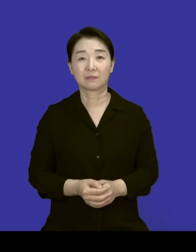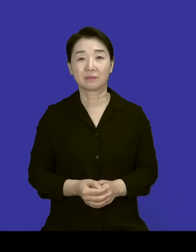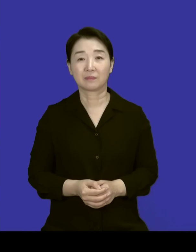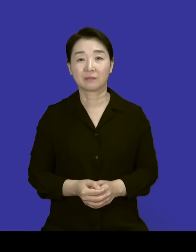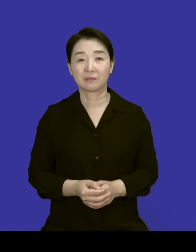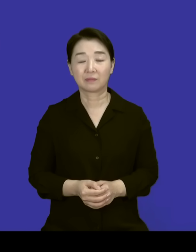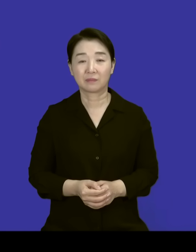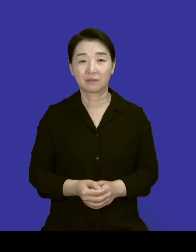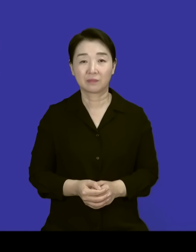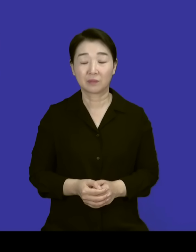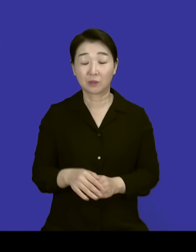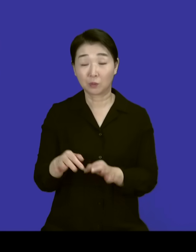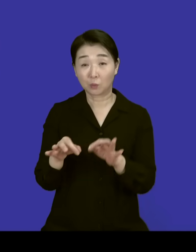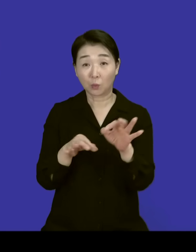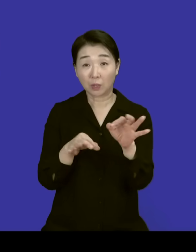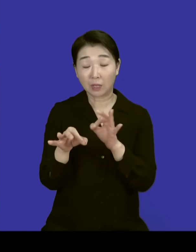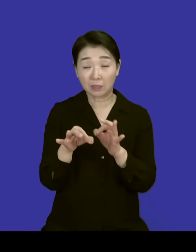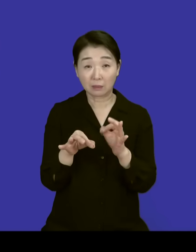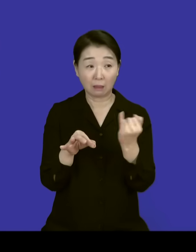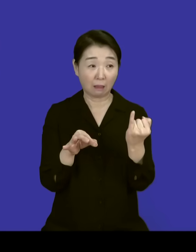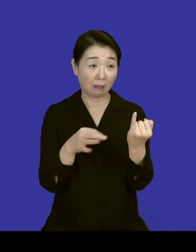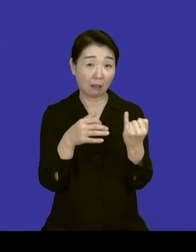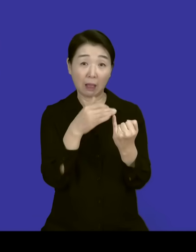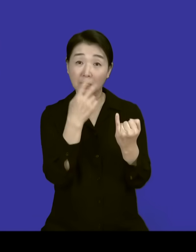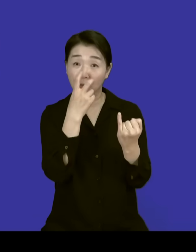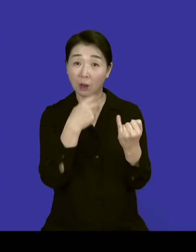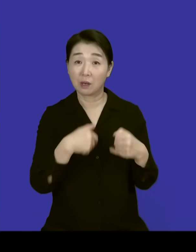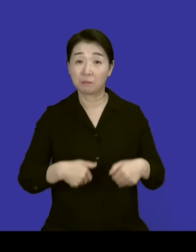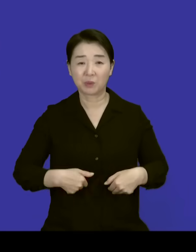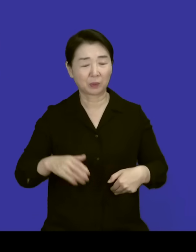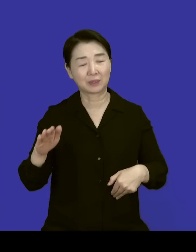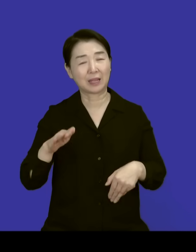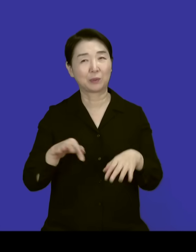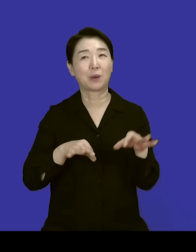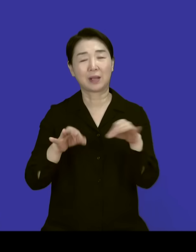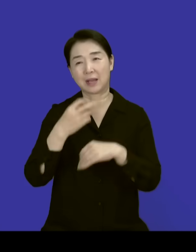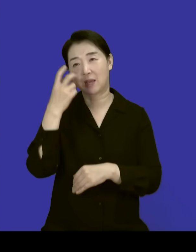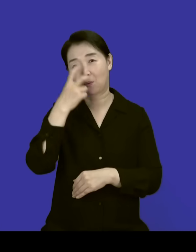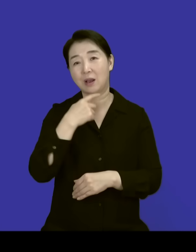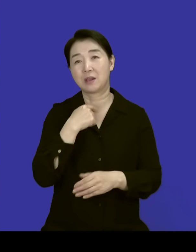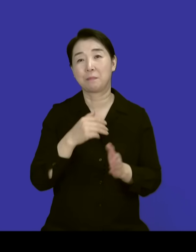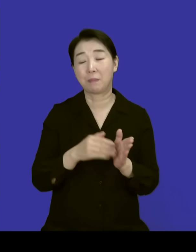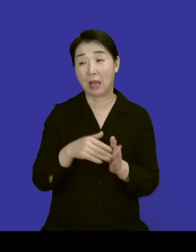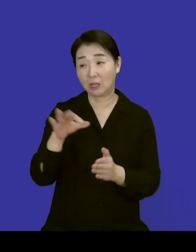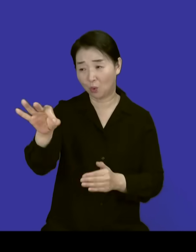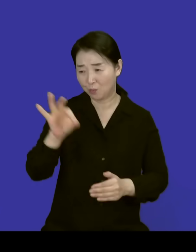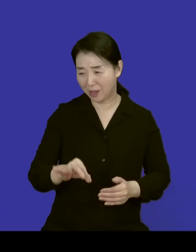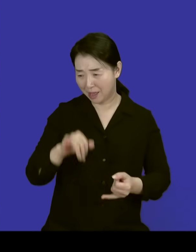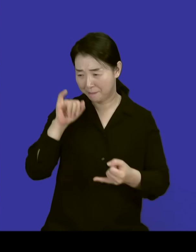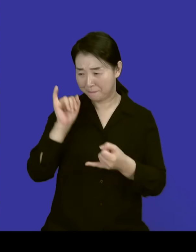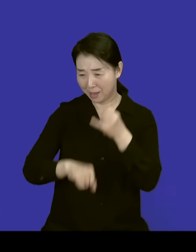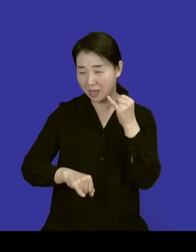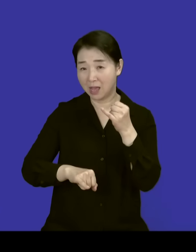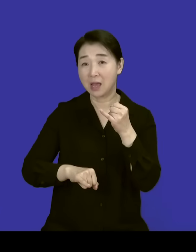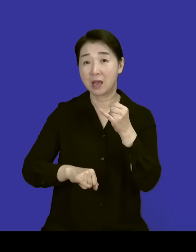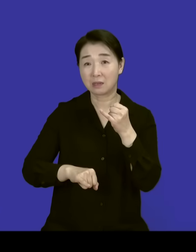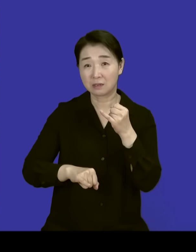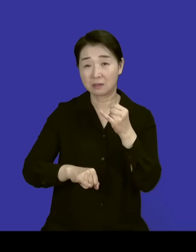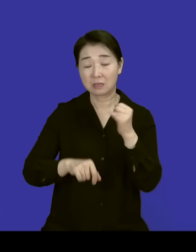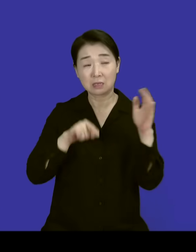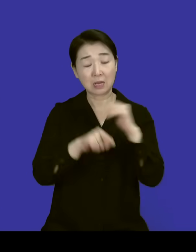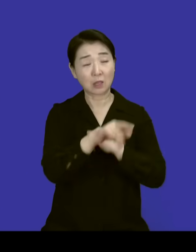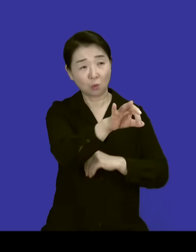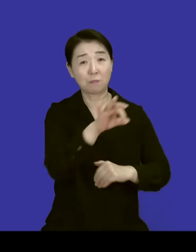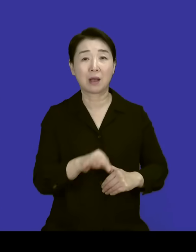아가씨 관리도 하고 뭐 이런 것까지 다. 관리 이런 건 아니고요. 네. 가게 관리한 거죠. 뭐 가게 이제 관리하고. 막 진상 나고 돈 안 주고 하는 사람들 돈 받아오고.